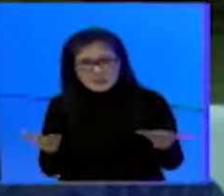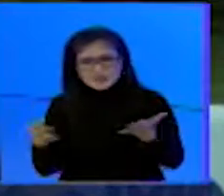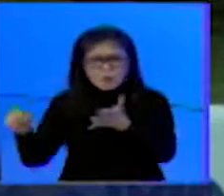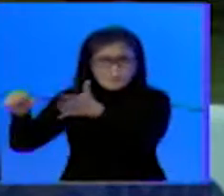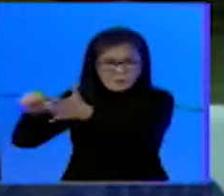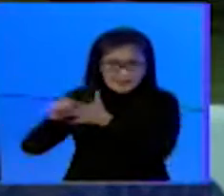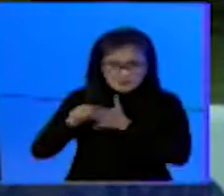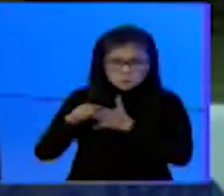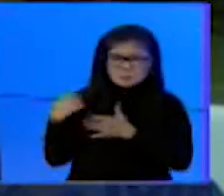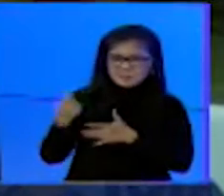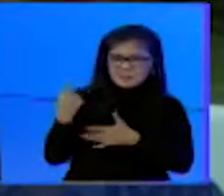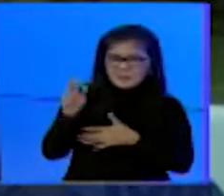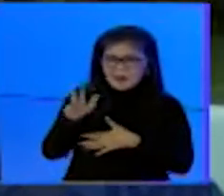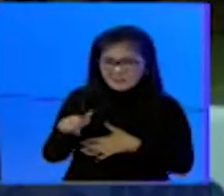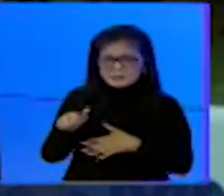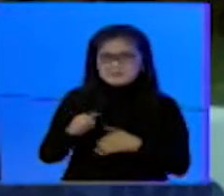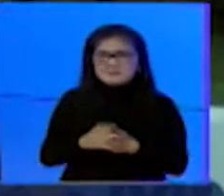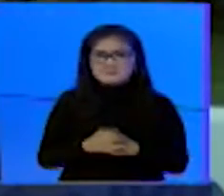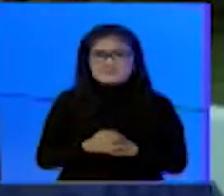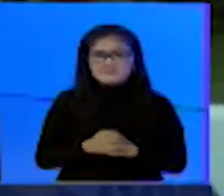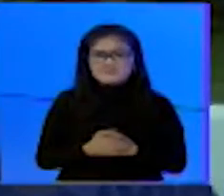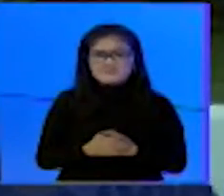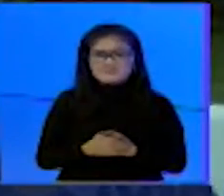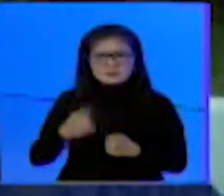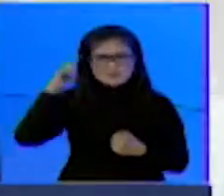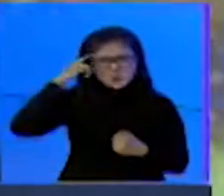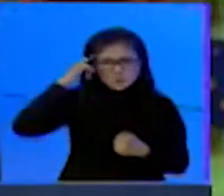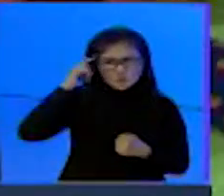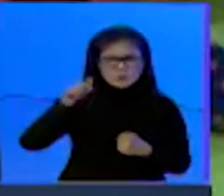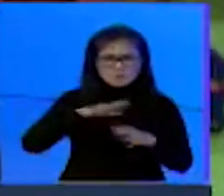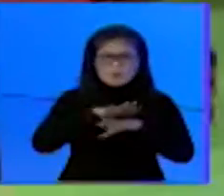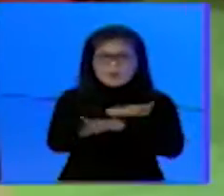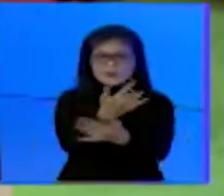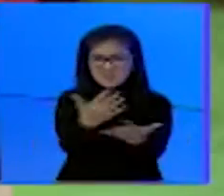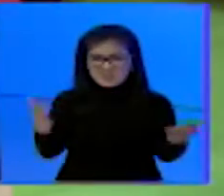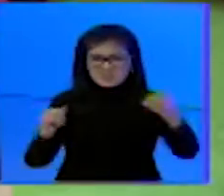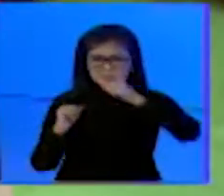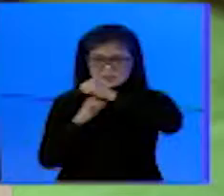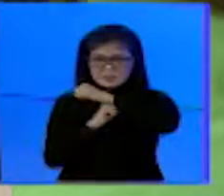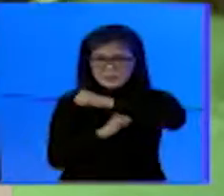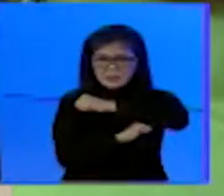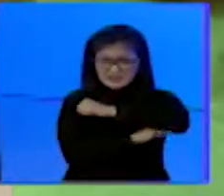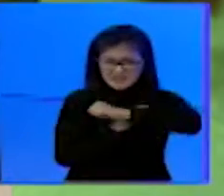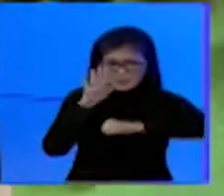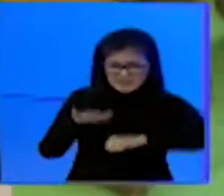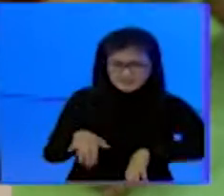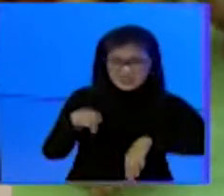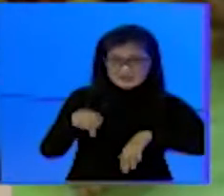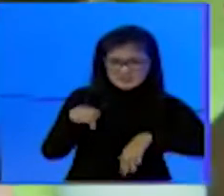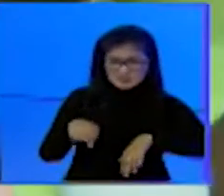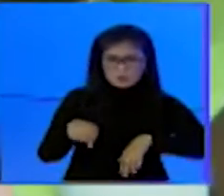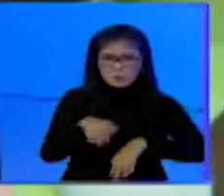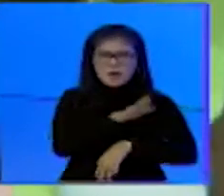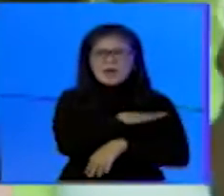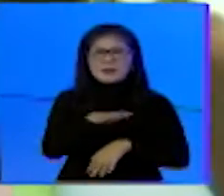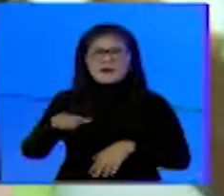kolong ini, peduli terhadap masyarakat yang ada di kolong ini. Tidak hanya belajar bersama, anak-anak ini juga santap siang